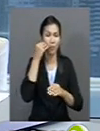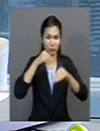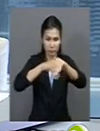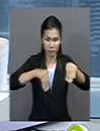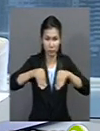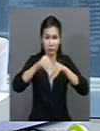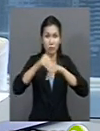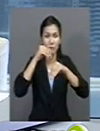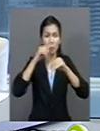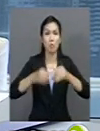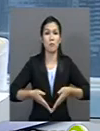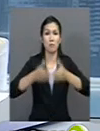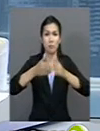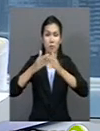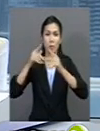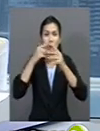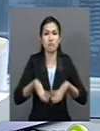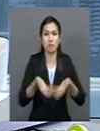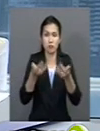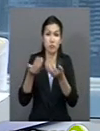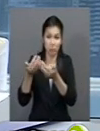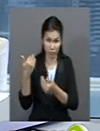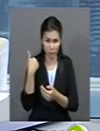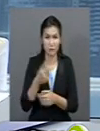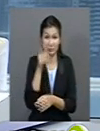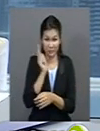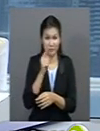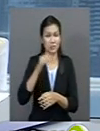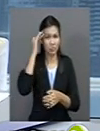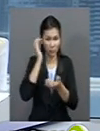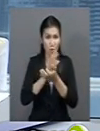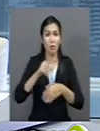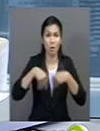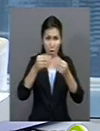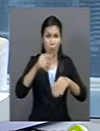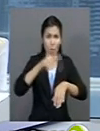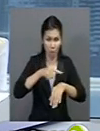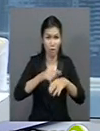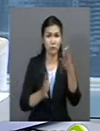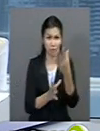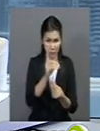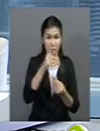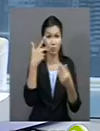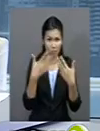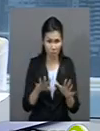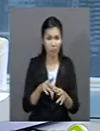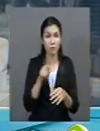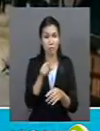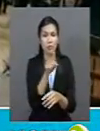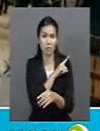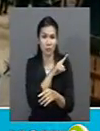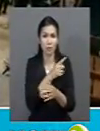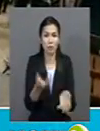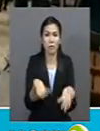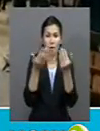ต่างๆที่ปลูกเข้าไปลุกล้ำพื้นที่นะฮะคือเดิมทีเนี่ยเจ้าที่เขาให้เวลาแล้วประมาณ1สัปดาห์ให้ผู้ประกอบการม